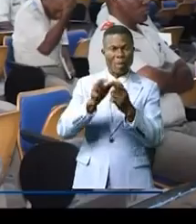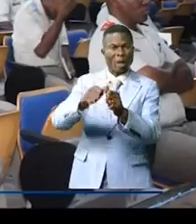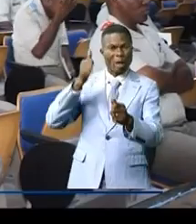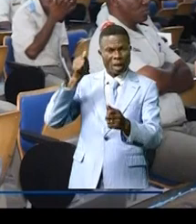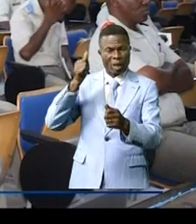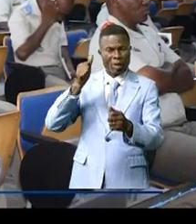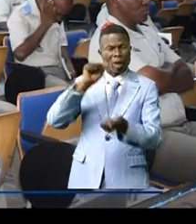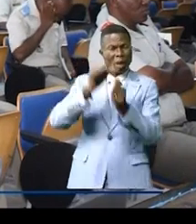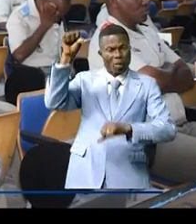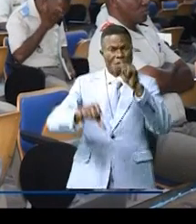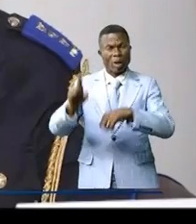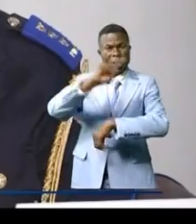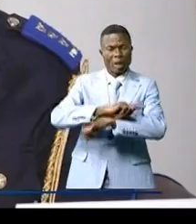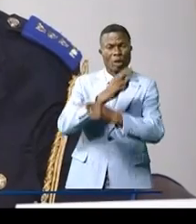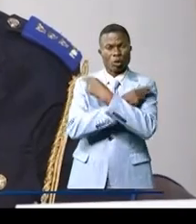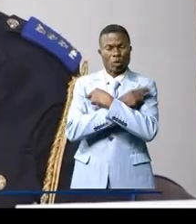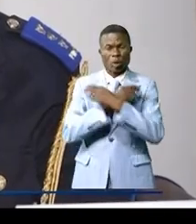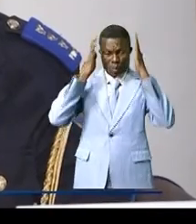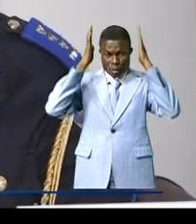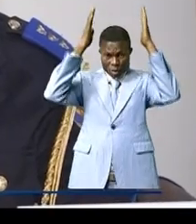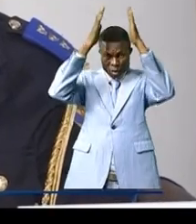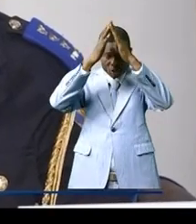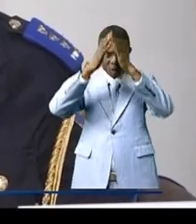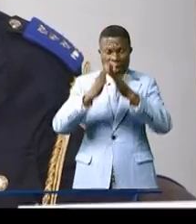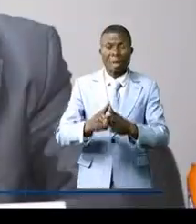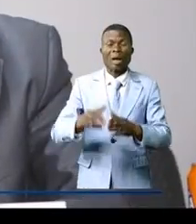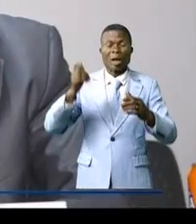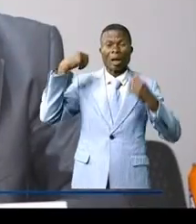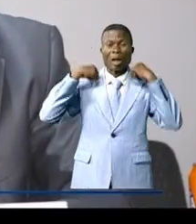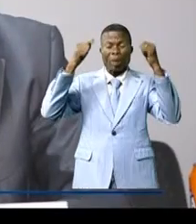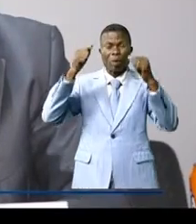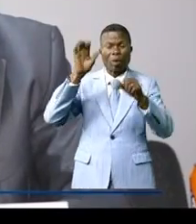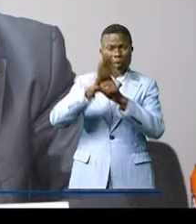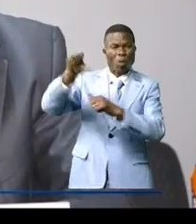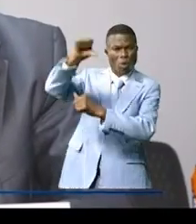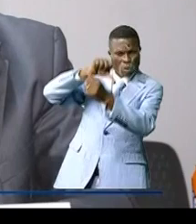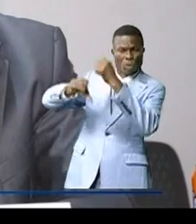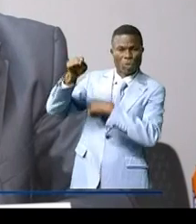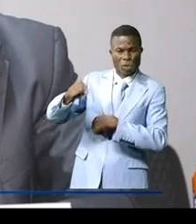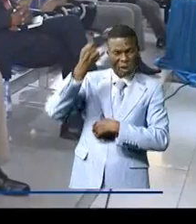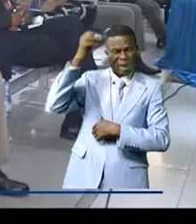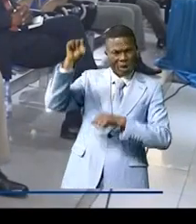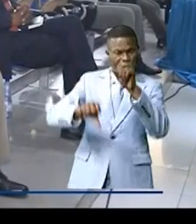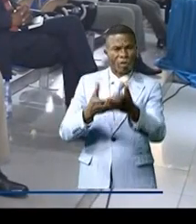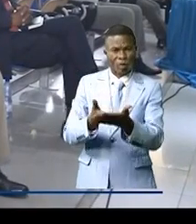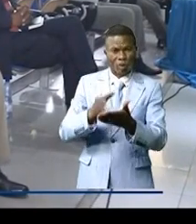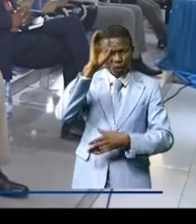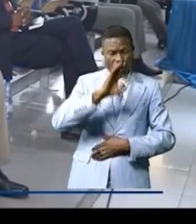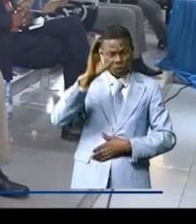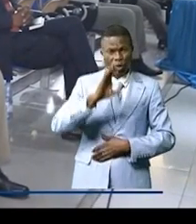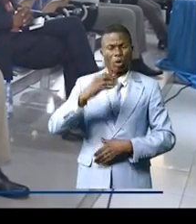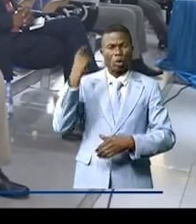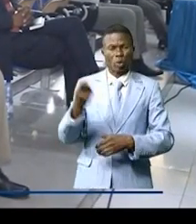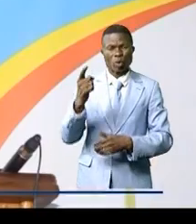les aléas pendant ces jours festifs, car les hors-la-loi sont toujours mal intentionnés. Ils cherchent toujours